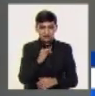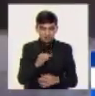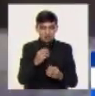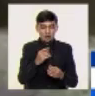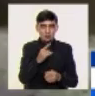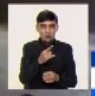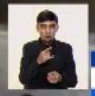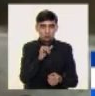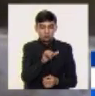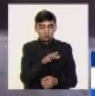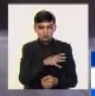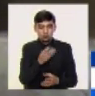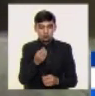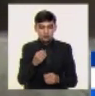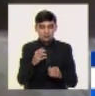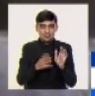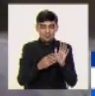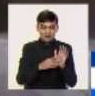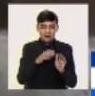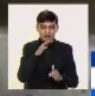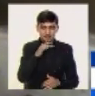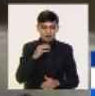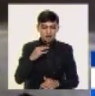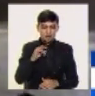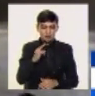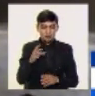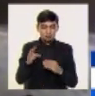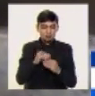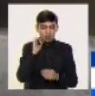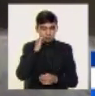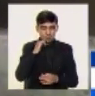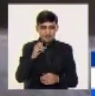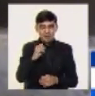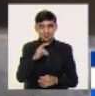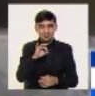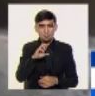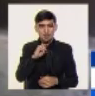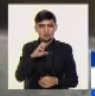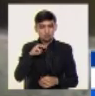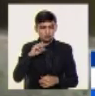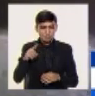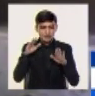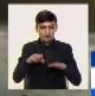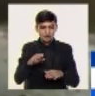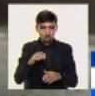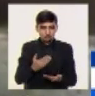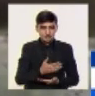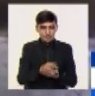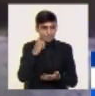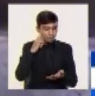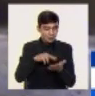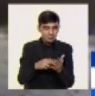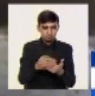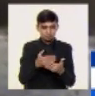этого малыша у нее есть еще и 9-летний ребенок, который живет с бабушкой в Экибастузе. Женщина призналась, что запланировала этот